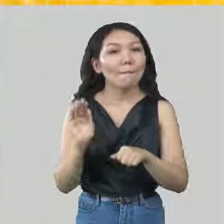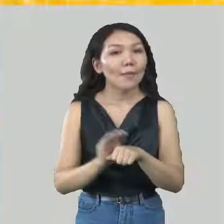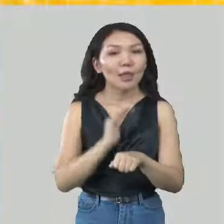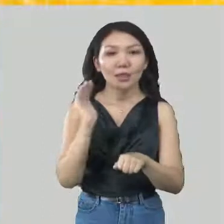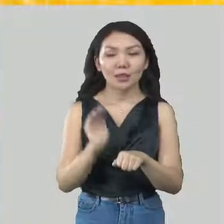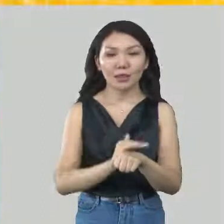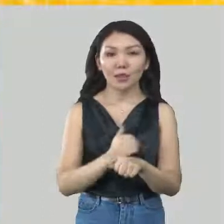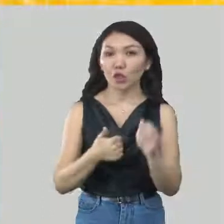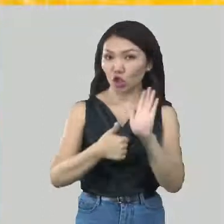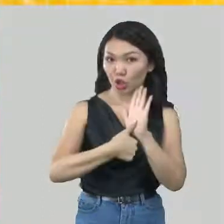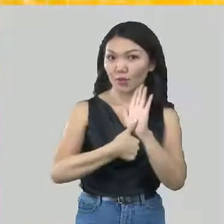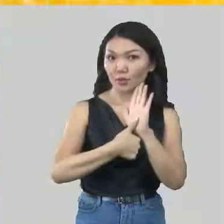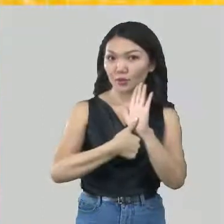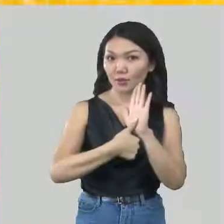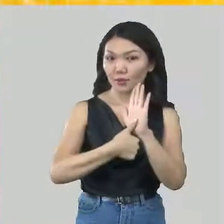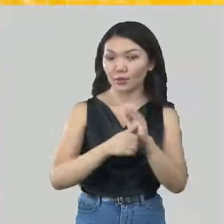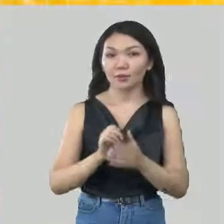Молодцы, 6.